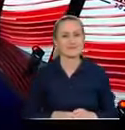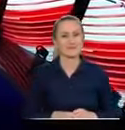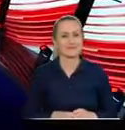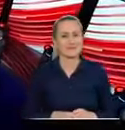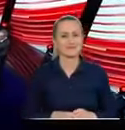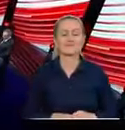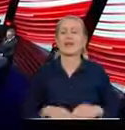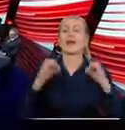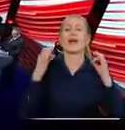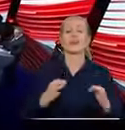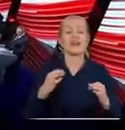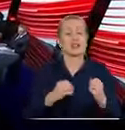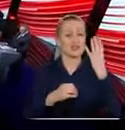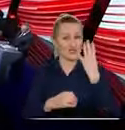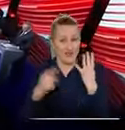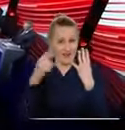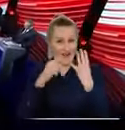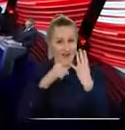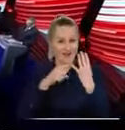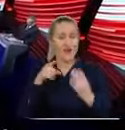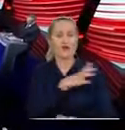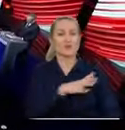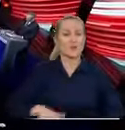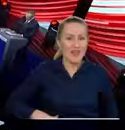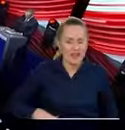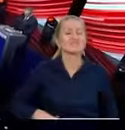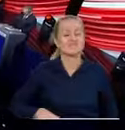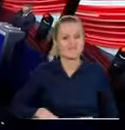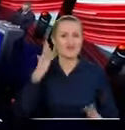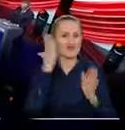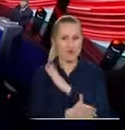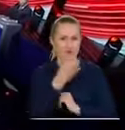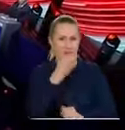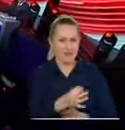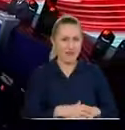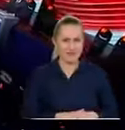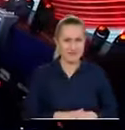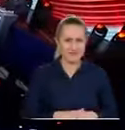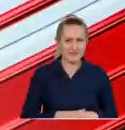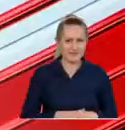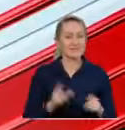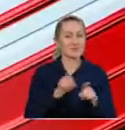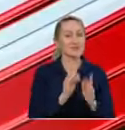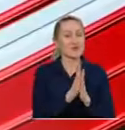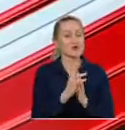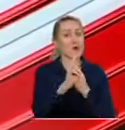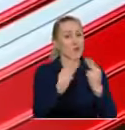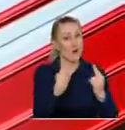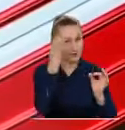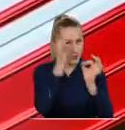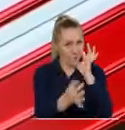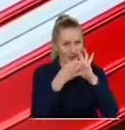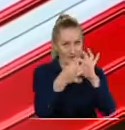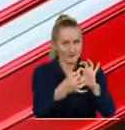Przed nami runda czwarta, gospodarka i bardzo konkretne pytanie. I również bardzo proszę o bardzo konkretną odpowiedź.